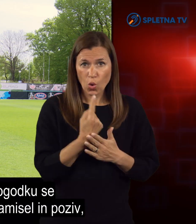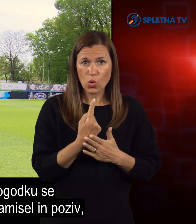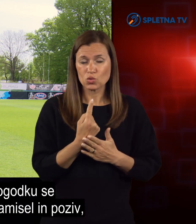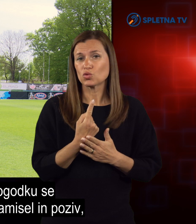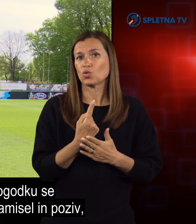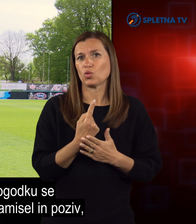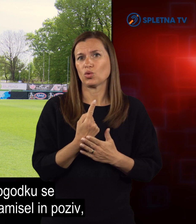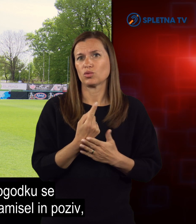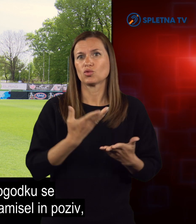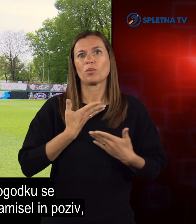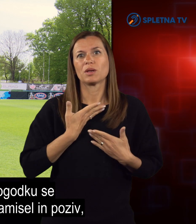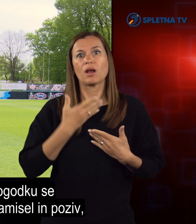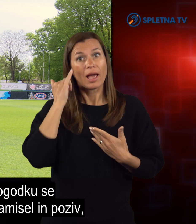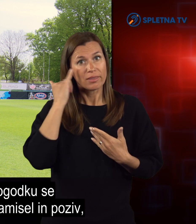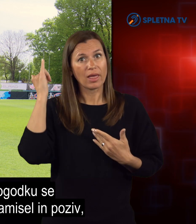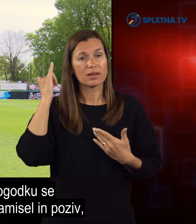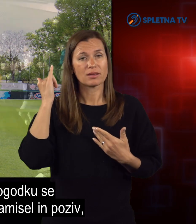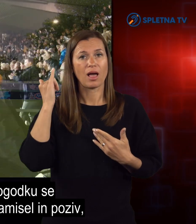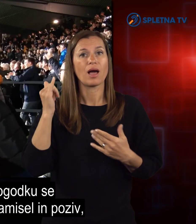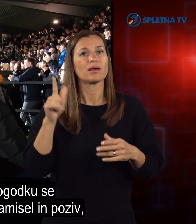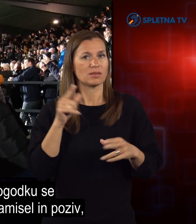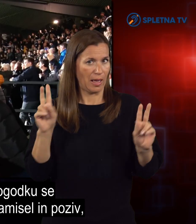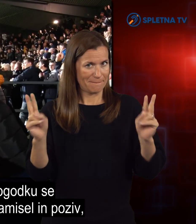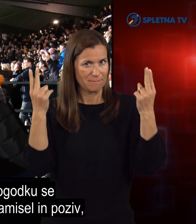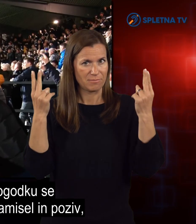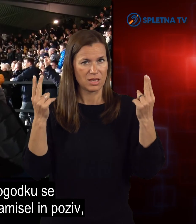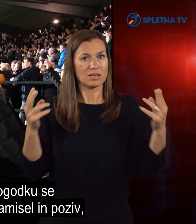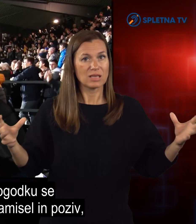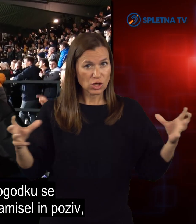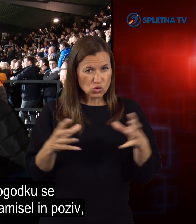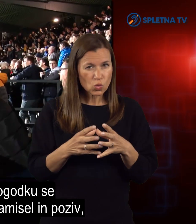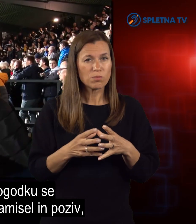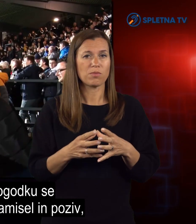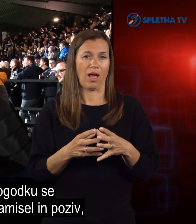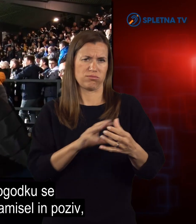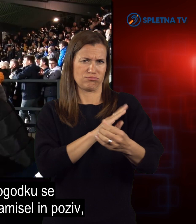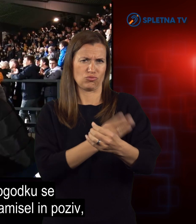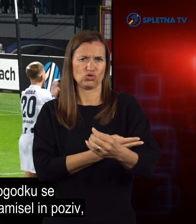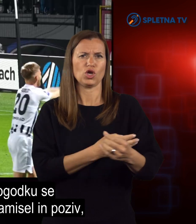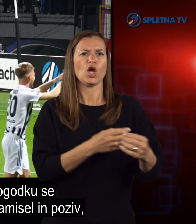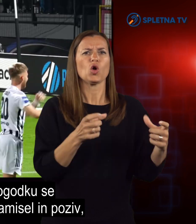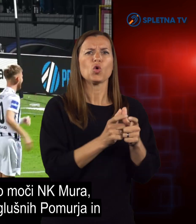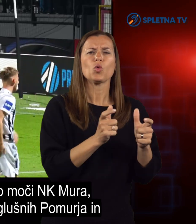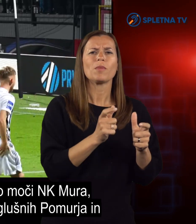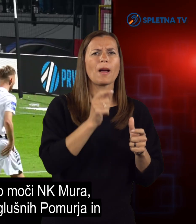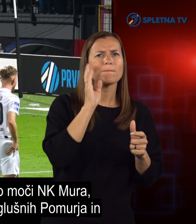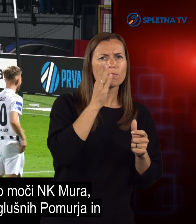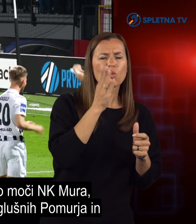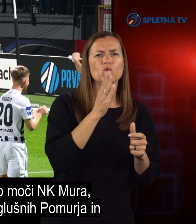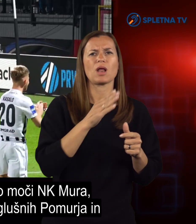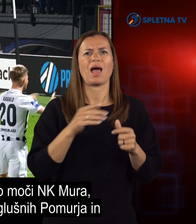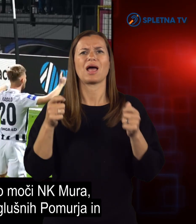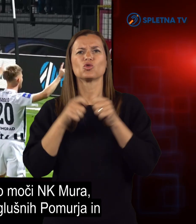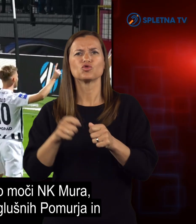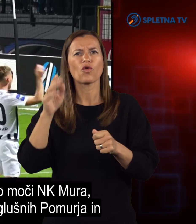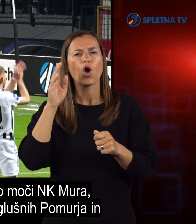Ob takem dogodku se nam je porodila res ideja in apel, da skupaj združimo moči, klub Mura,